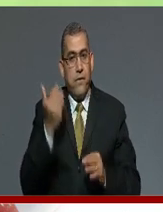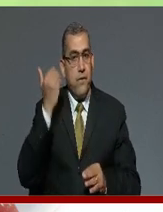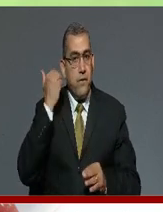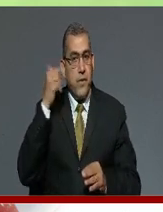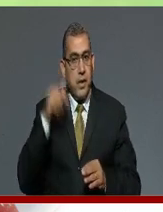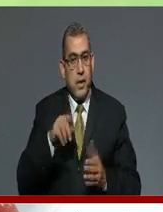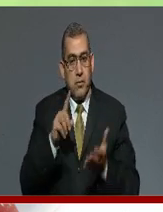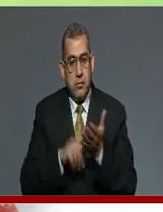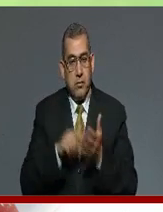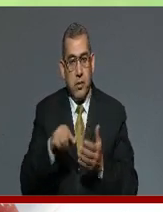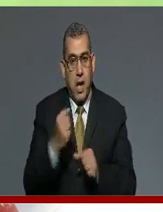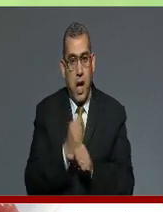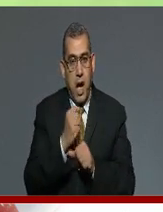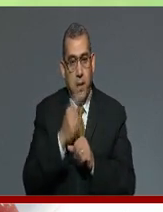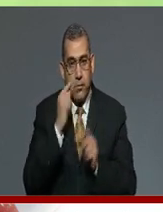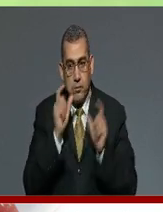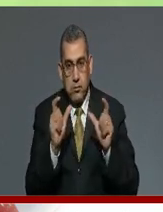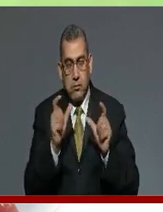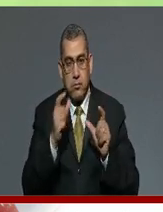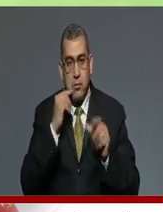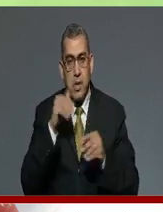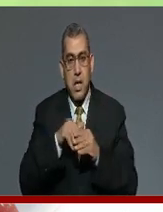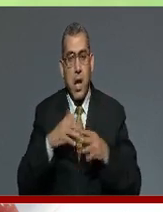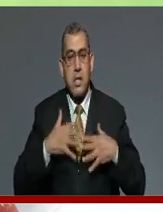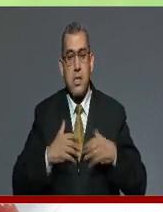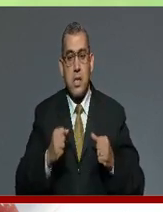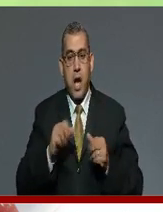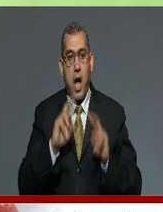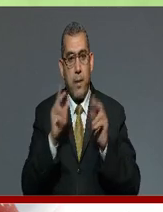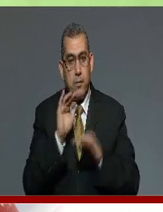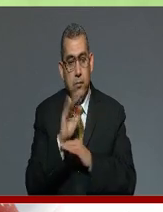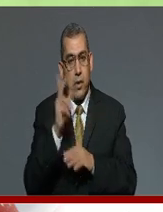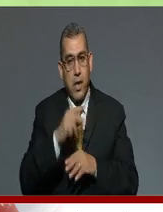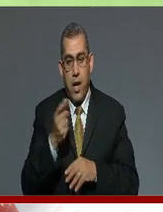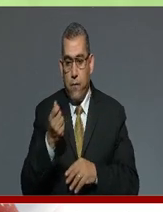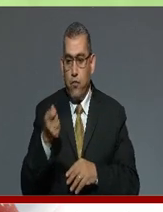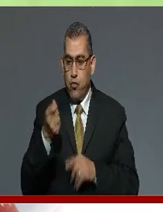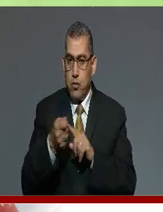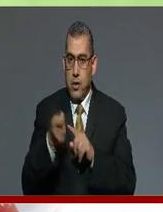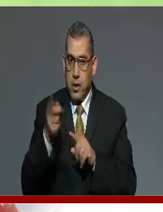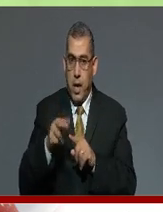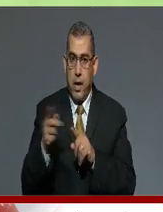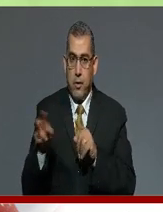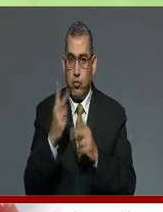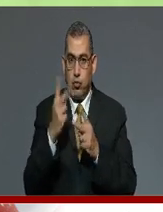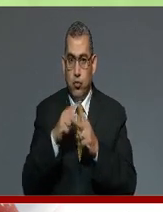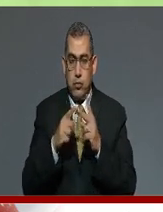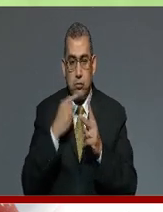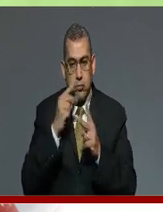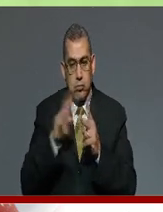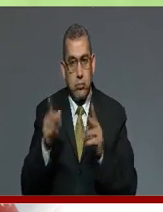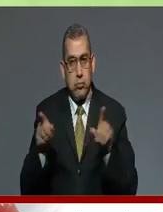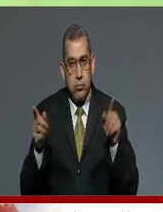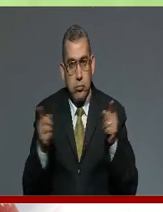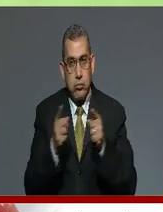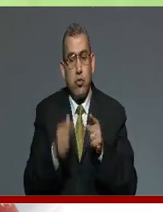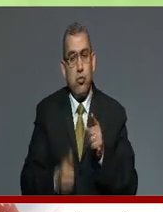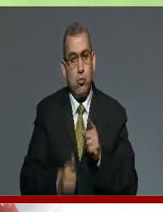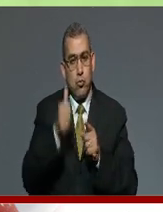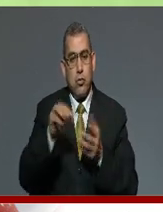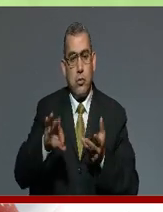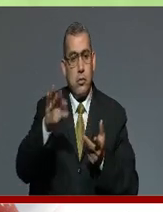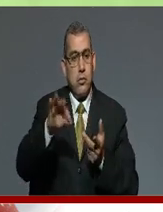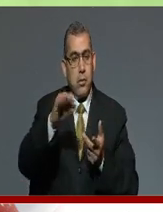الان الاعتناء بالصحه العامه بالاضافه الى جانب التمويل ولقد نجحنا في هذا بعض الدول